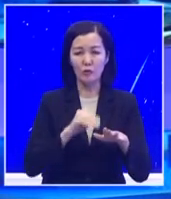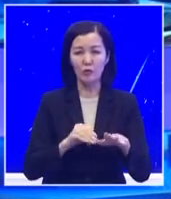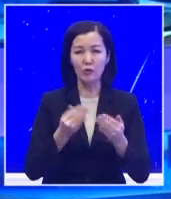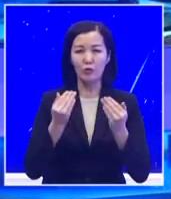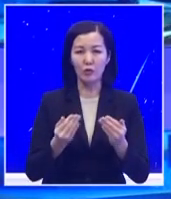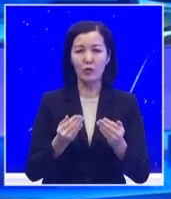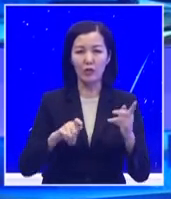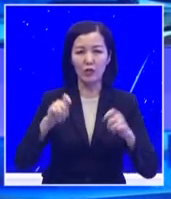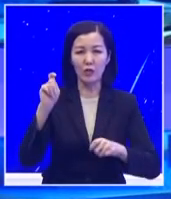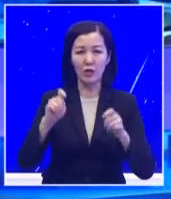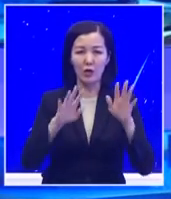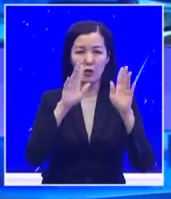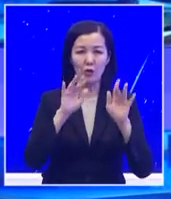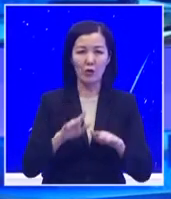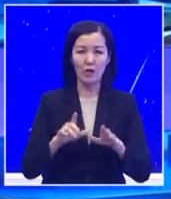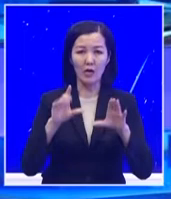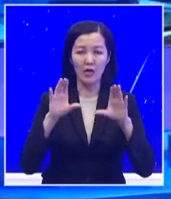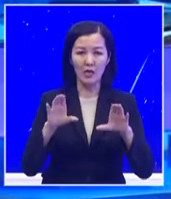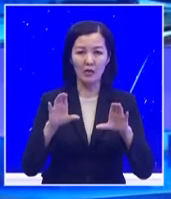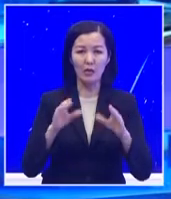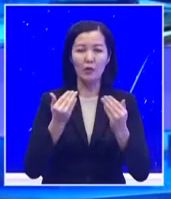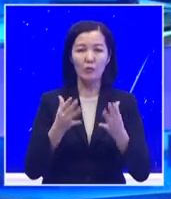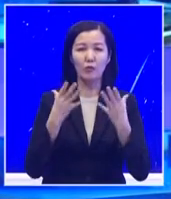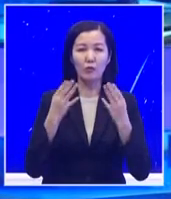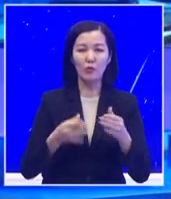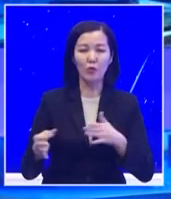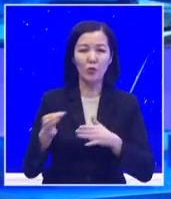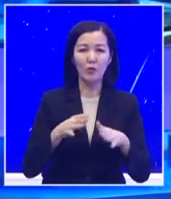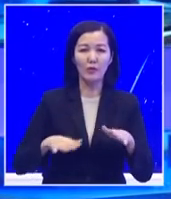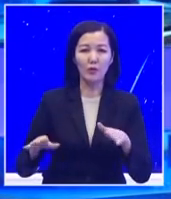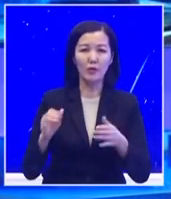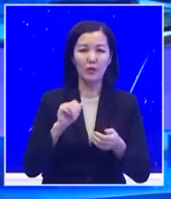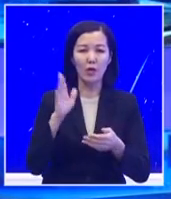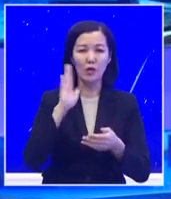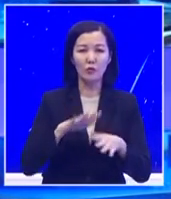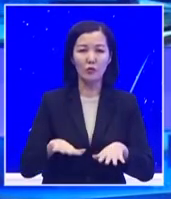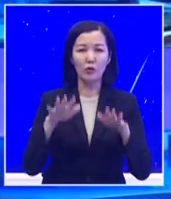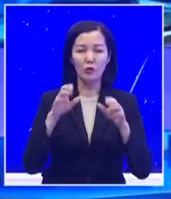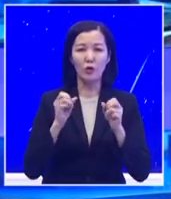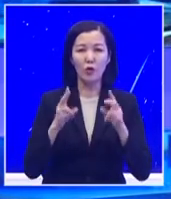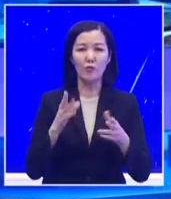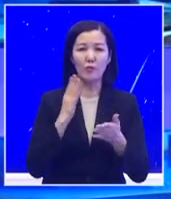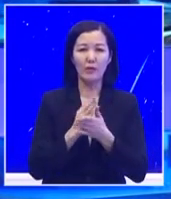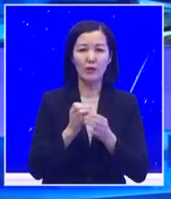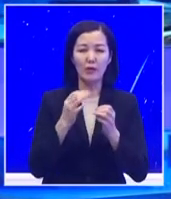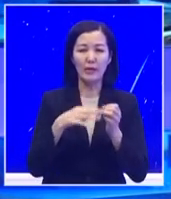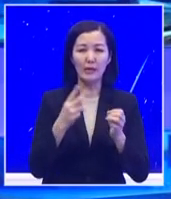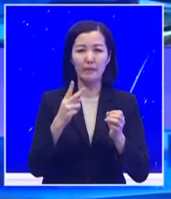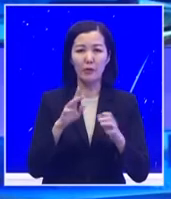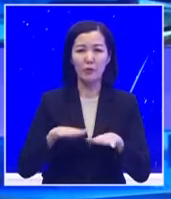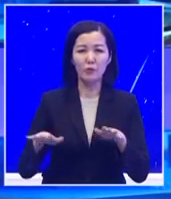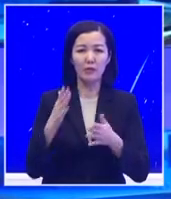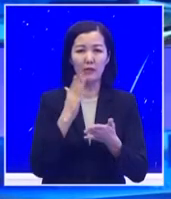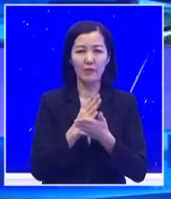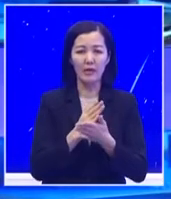Биылғы жауған ақ ұлпаның мөлшері қалың деп отыр мамандар. Бүгінгі күнге облыс аумағында су тасу қаупі бар деген 41 участок